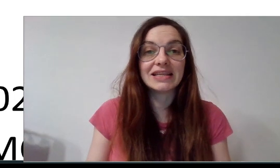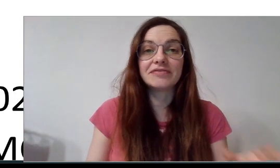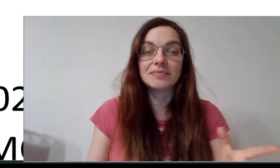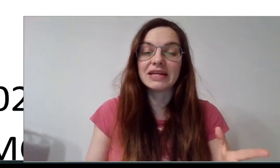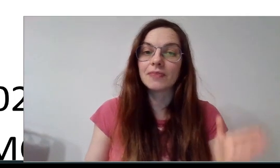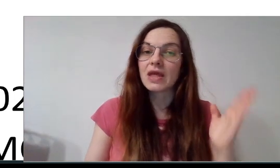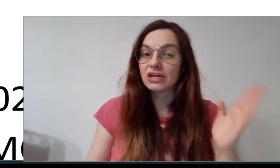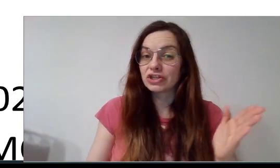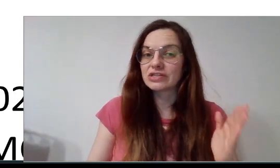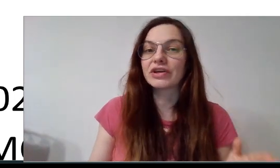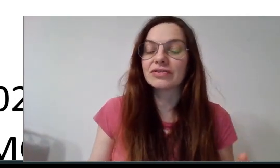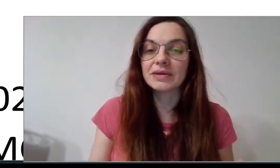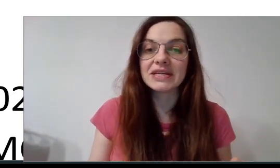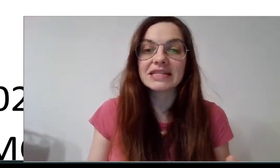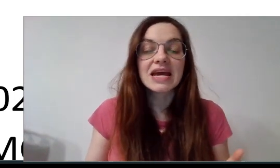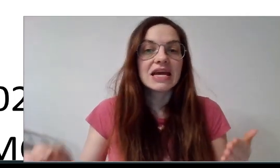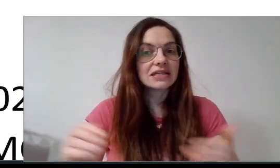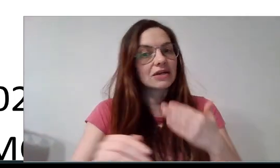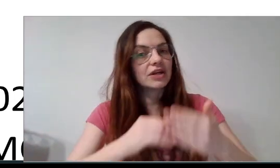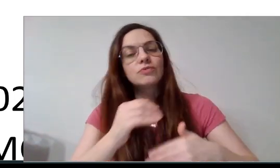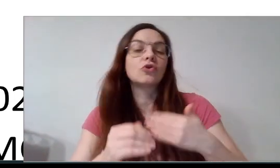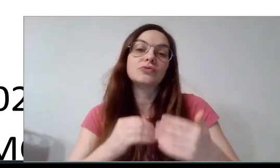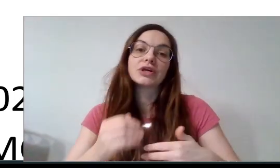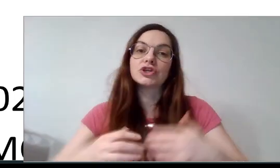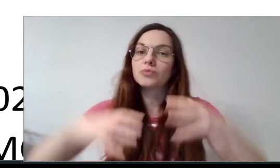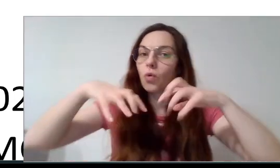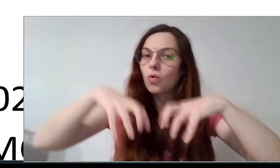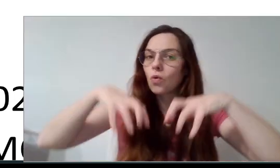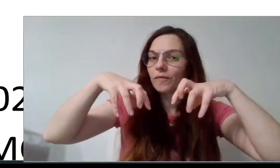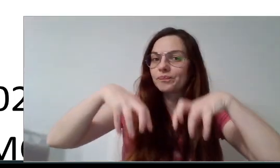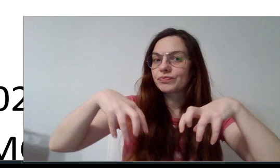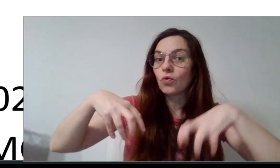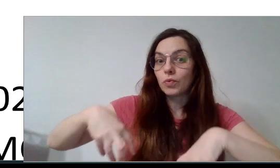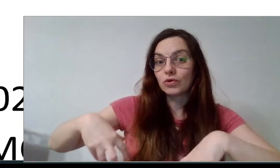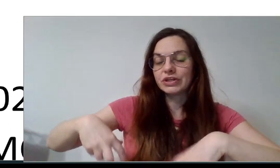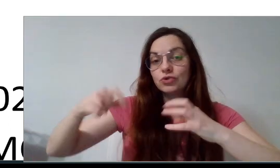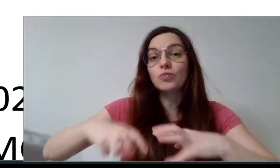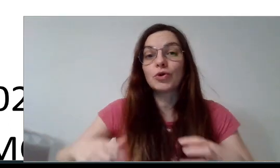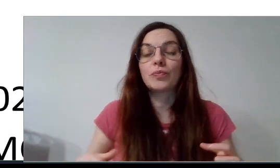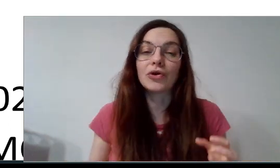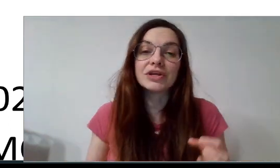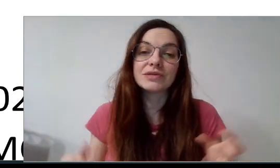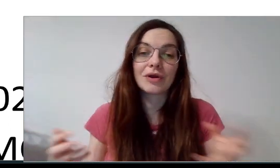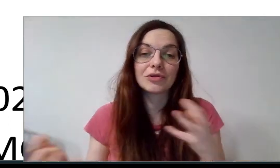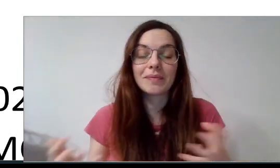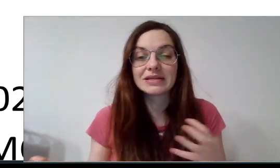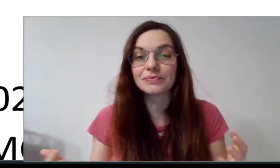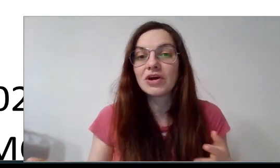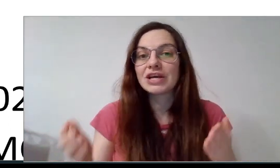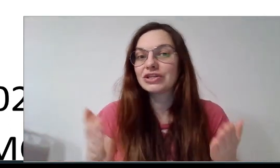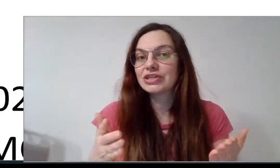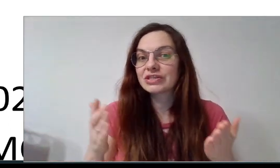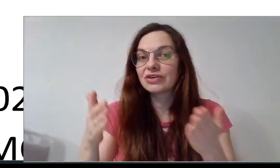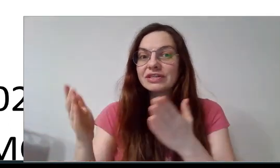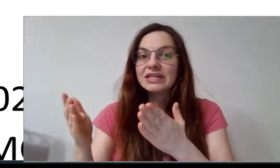velika, di familije, ženskog i roda imenica. I sada ako recimo hoćemo da kažemo u porodici, u mojoj porodici, moramo da